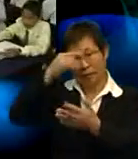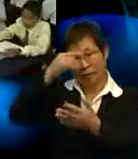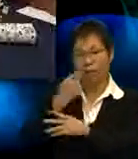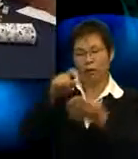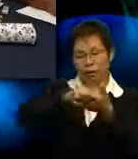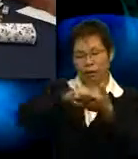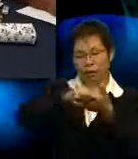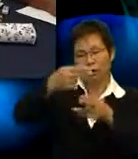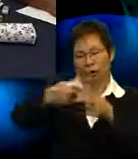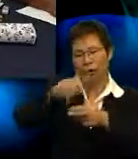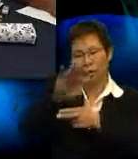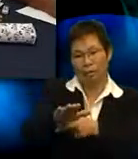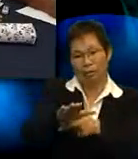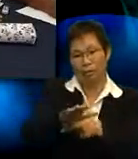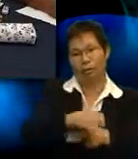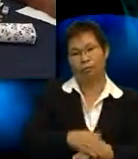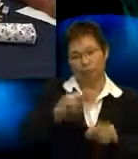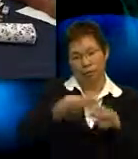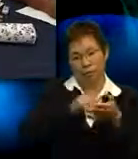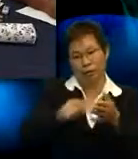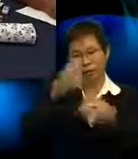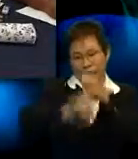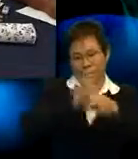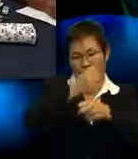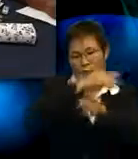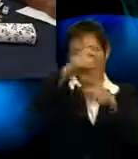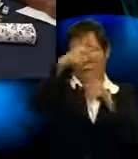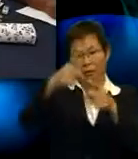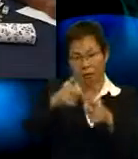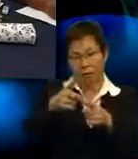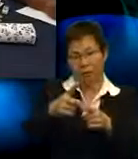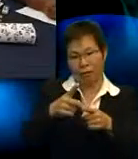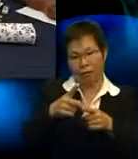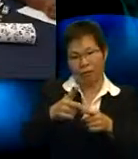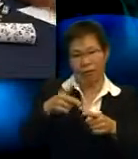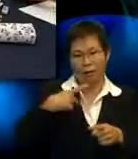nama kamu, tahun dan tarikh supaya kita tidak